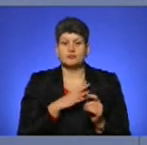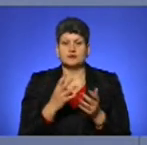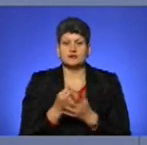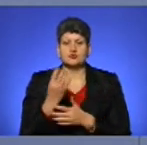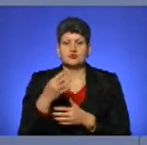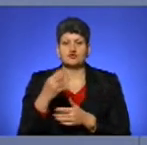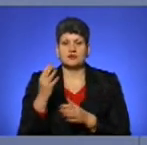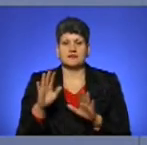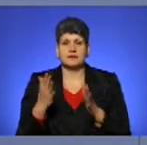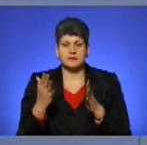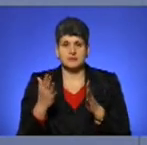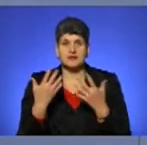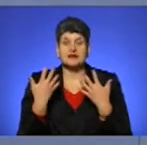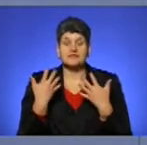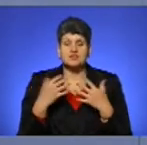44 випадки. І вже за